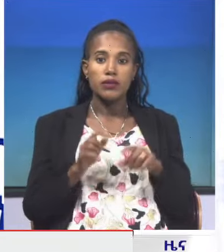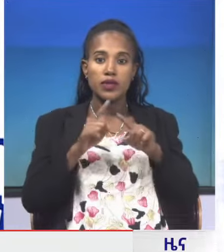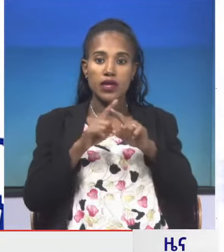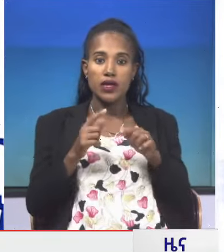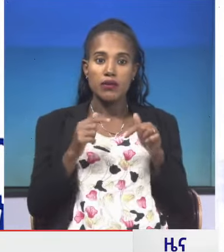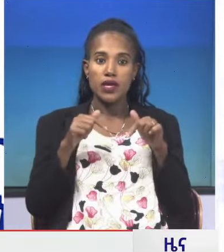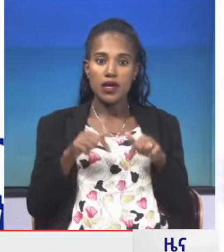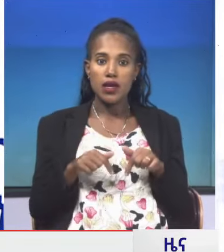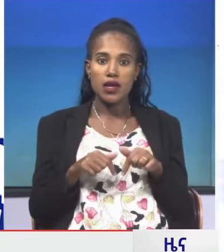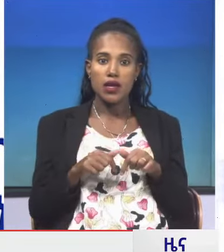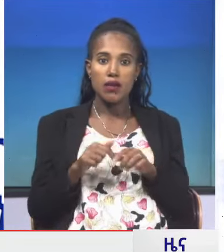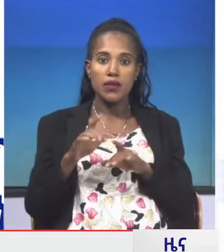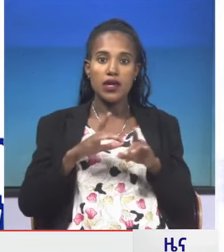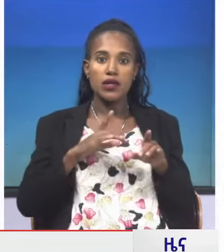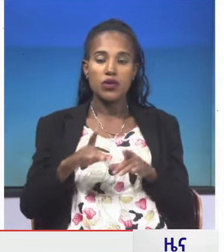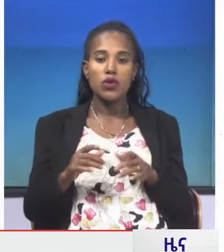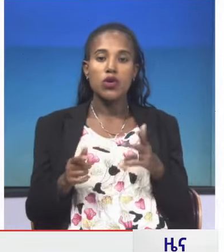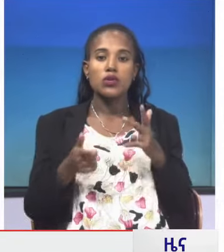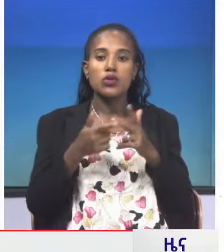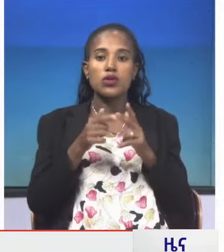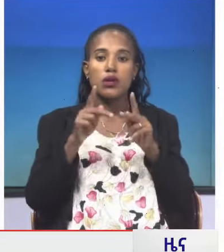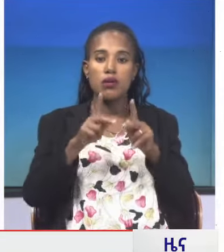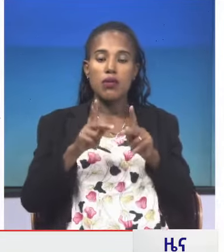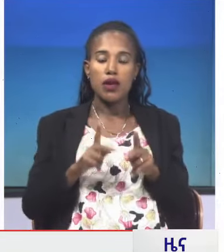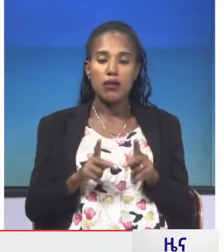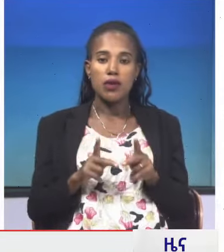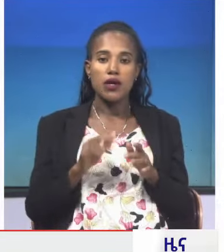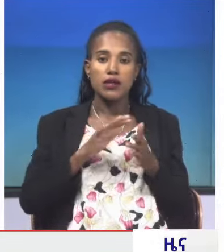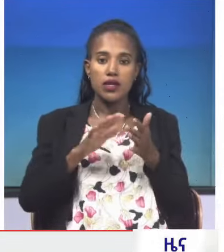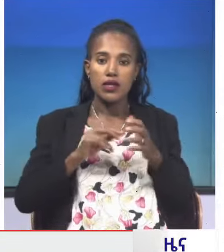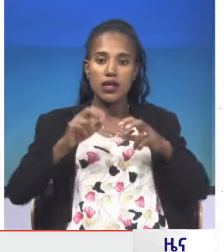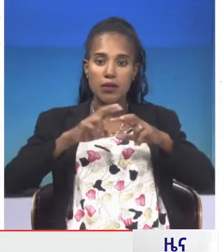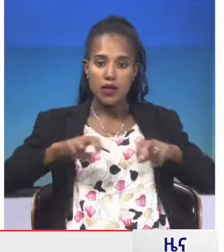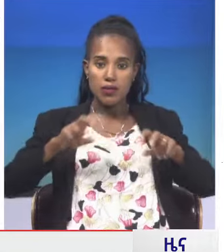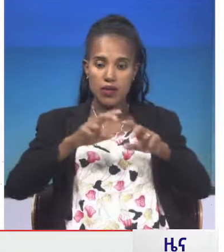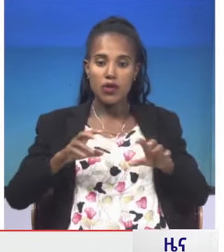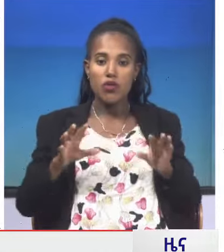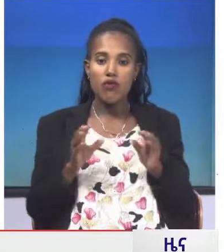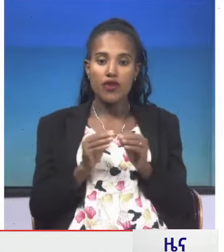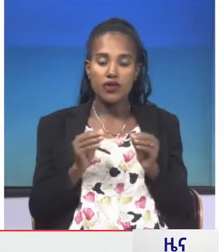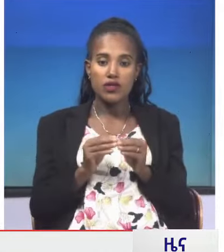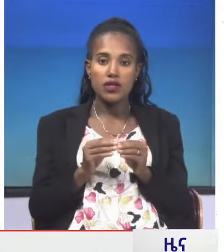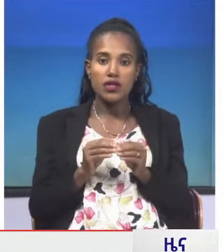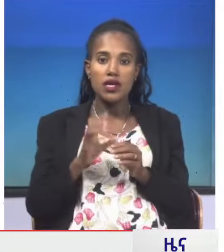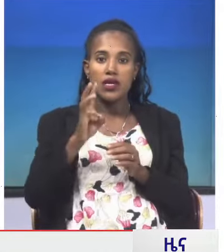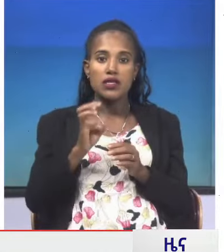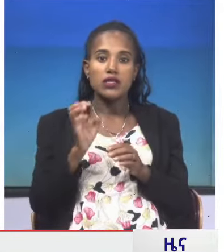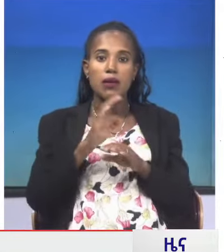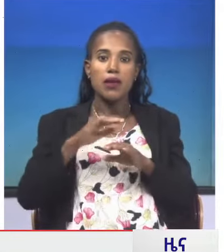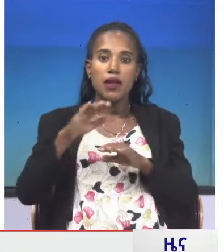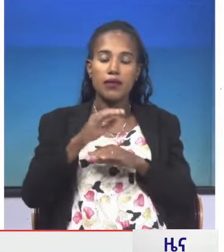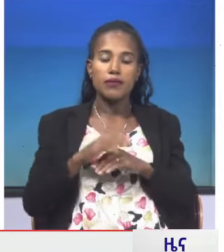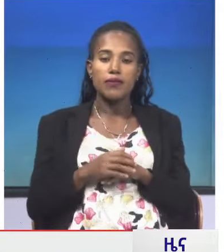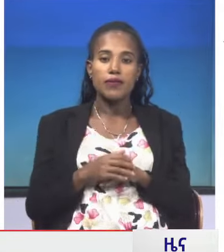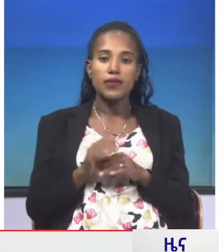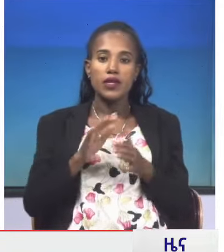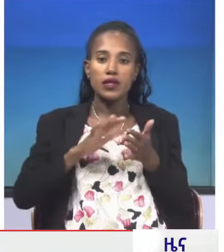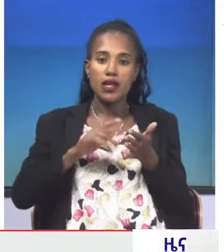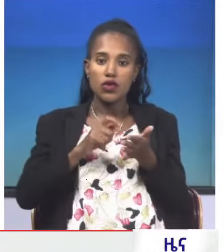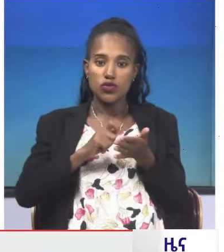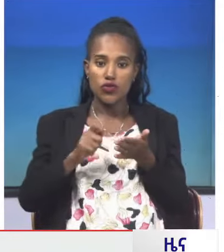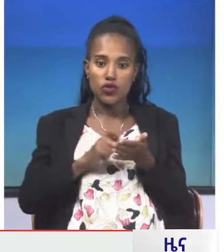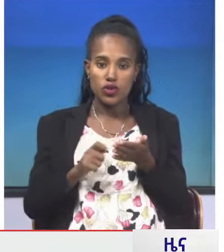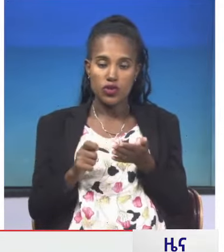በተለይም ዛሬ ለምናከናውነው ሶስተኛው የፓርላማ ጥናትና ምርምር ኮንፈረንስ ከ60 በላይ የጥናት